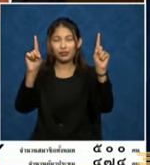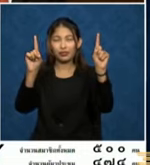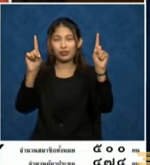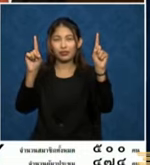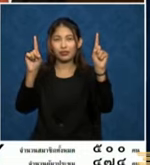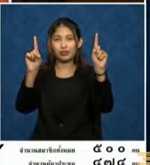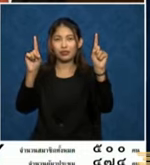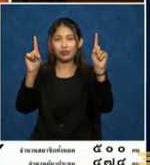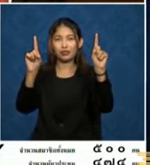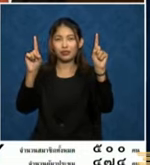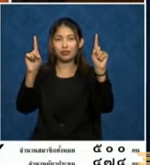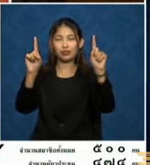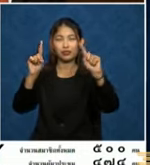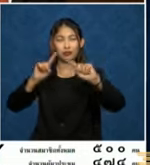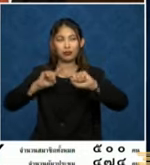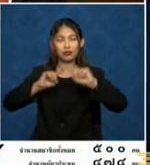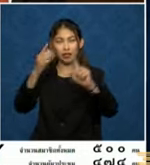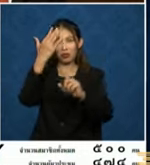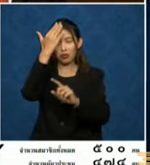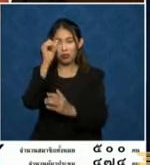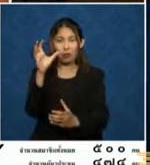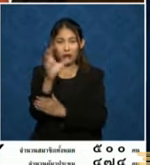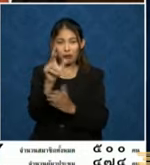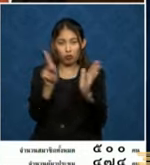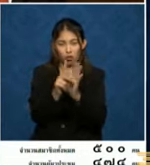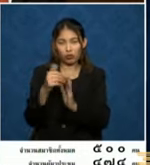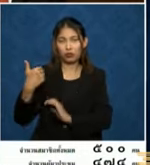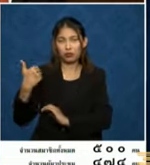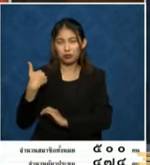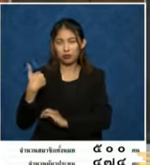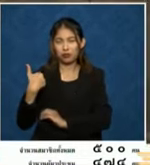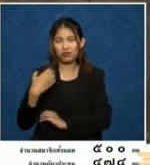ข้อบังคับเรามีนะครับผมขอให้ท่านประธานรักษาข้อบังคับของเรา